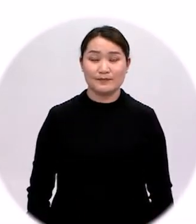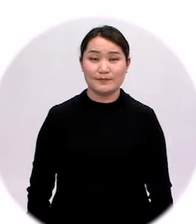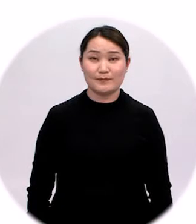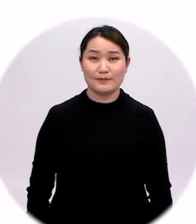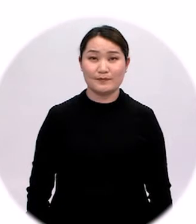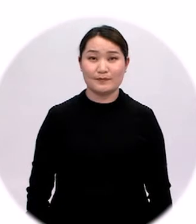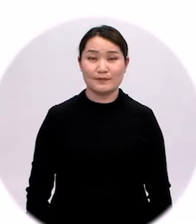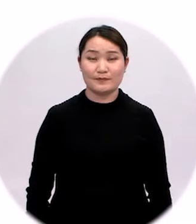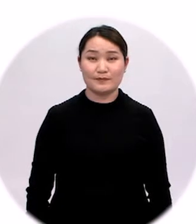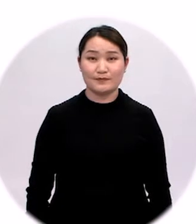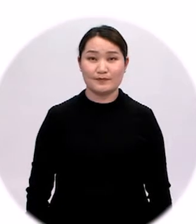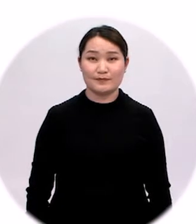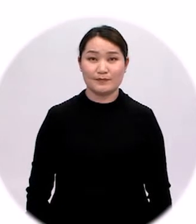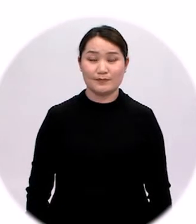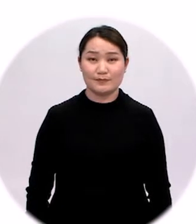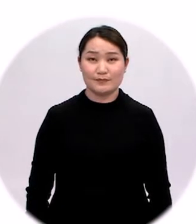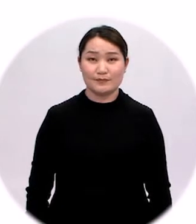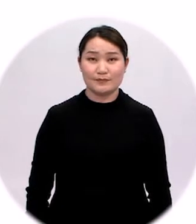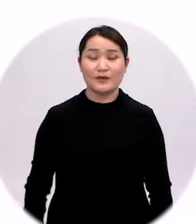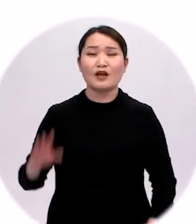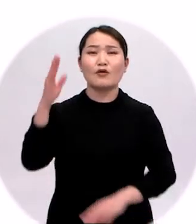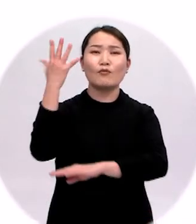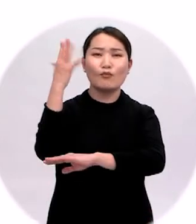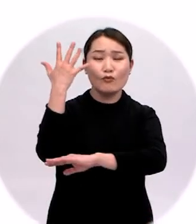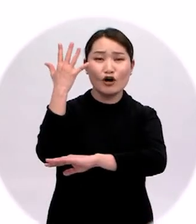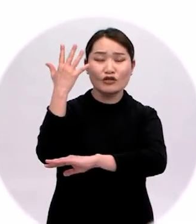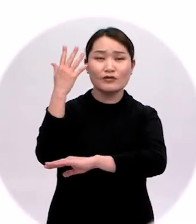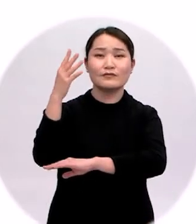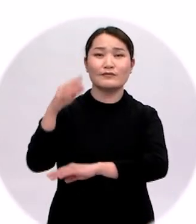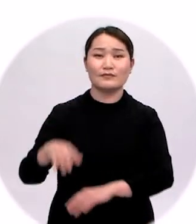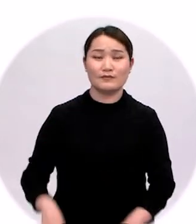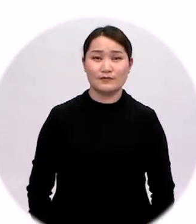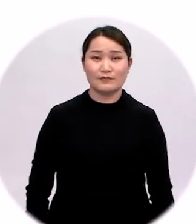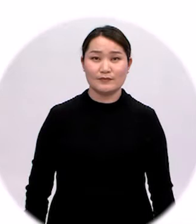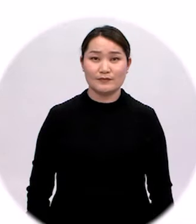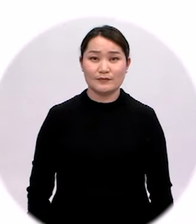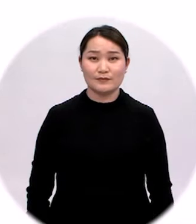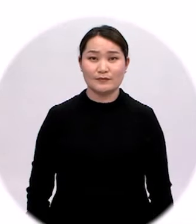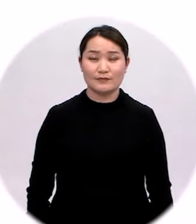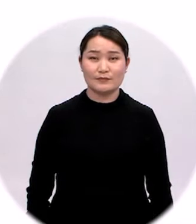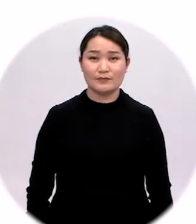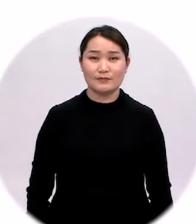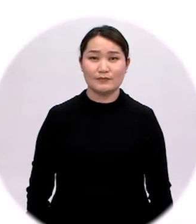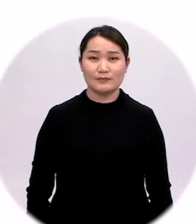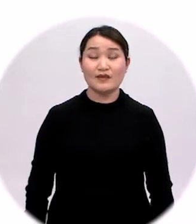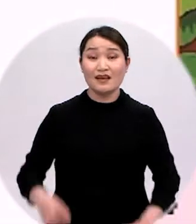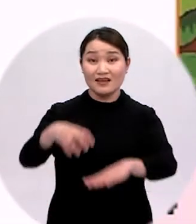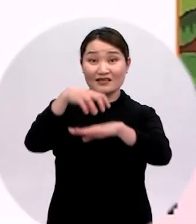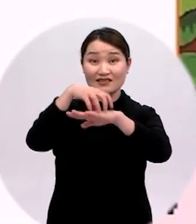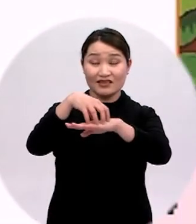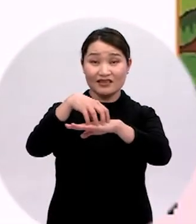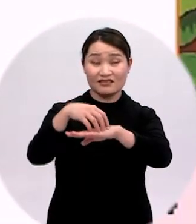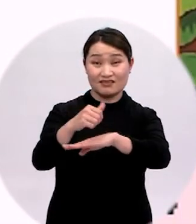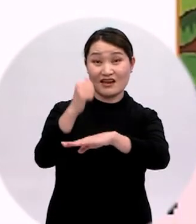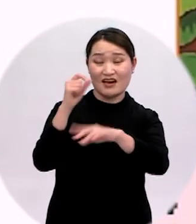Айлын зургийг дүрсэлсэн байна. Мөн модны зураг байна. Өөр зүйтэй